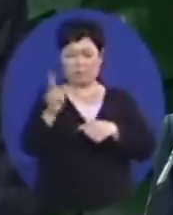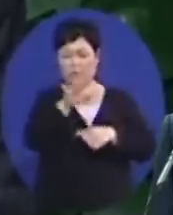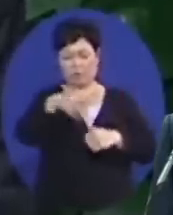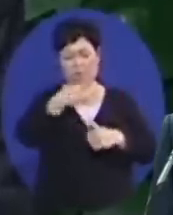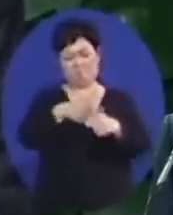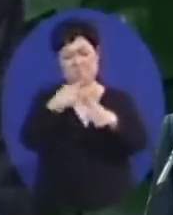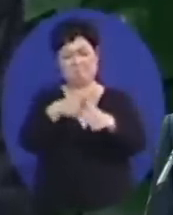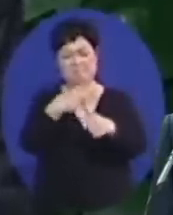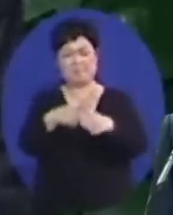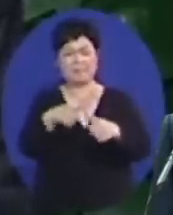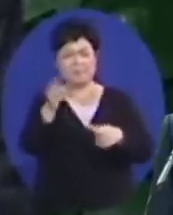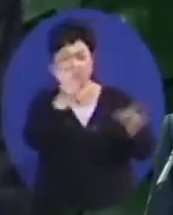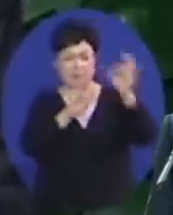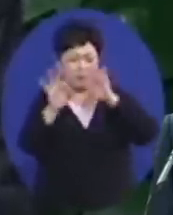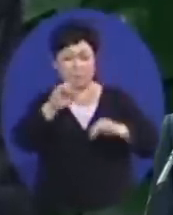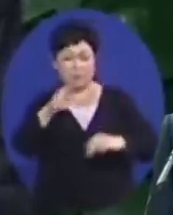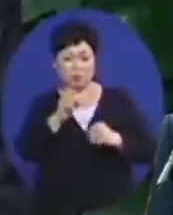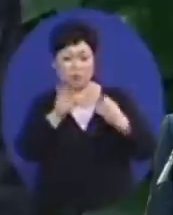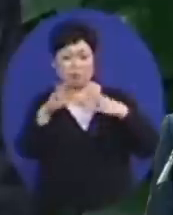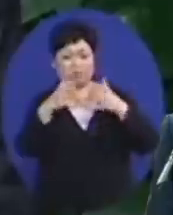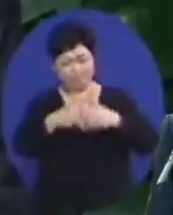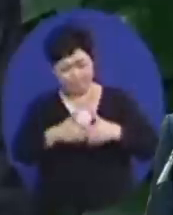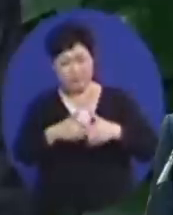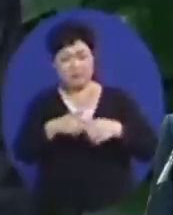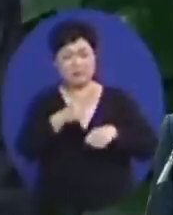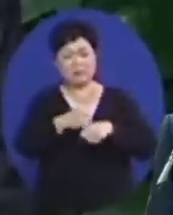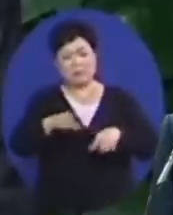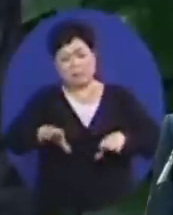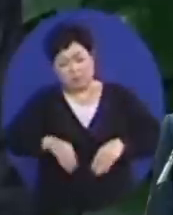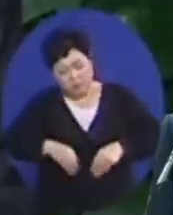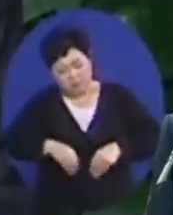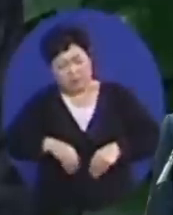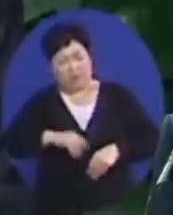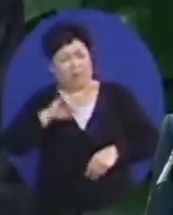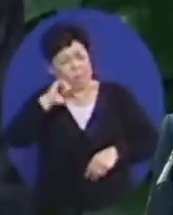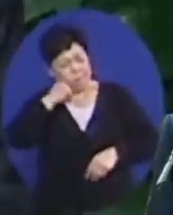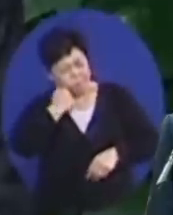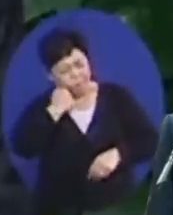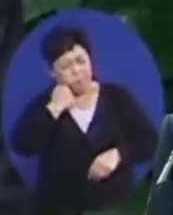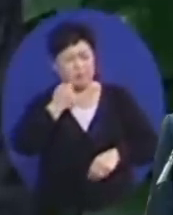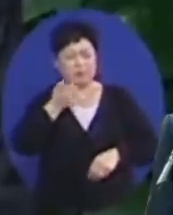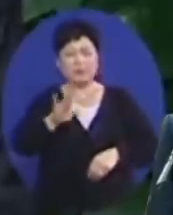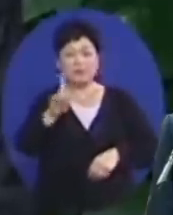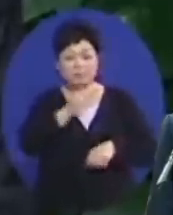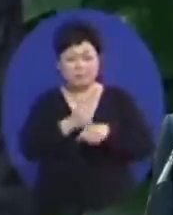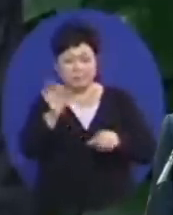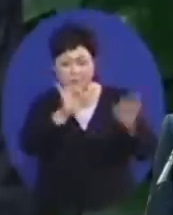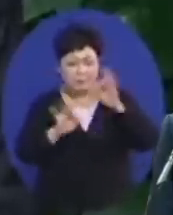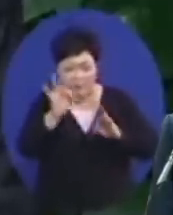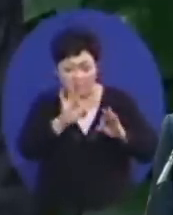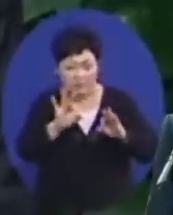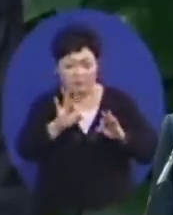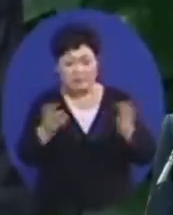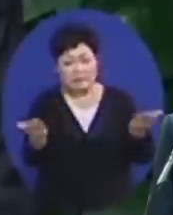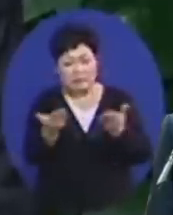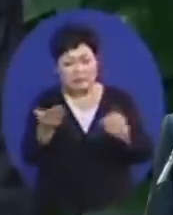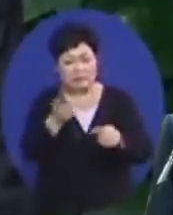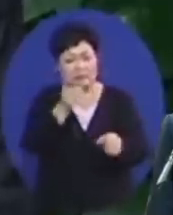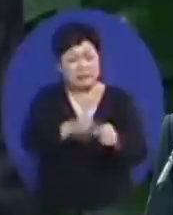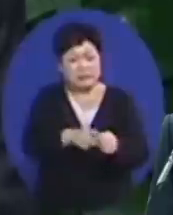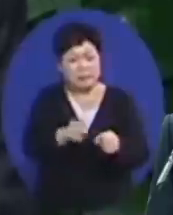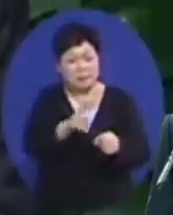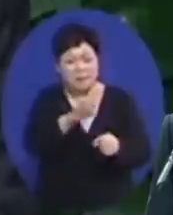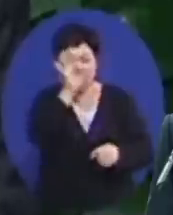아무리 찾아도 대답하지 않습니다. 그는 배가 고파 견딜 수가 없습니다. 그래서 찾은 직업이 돼지 치는